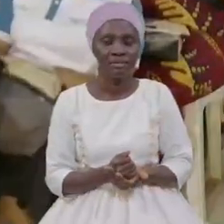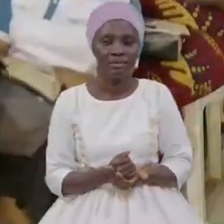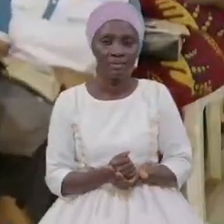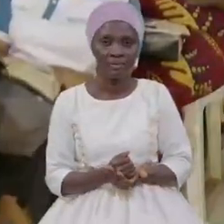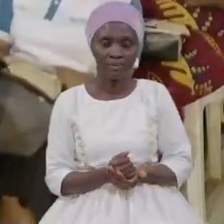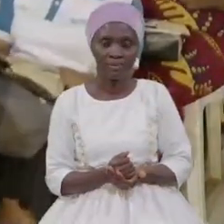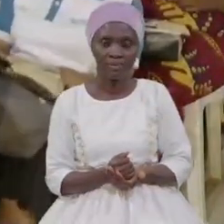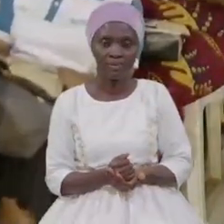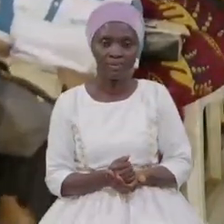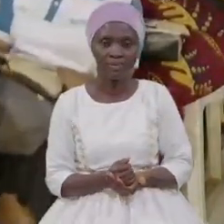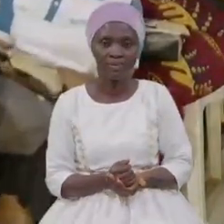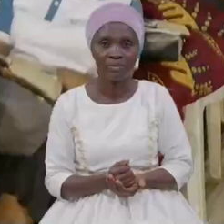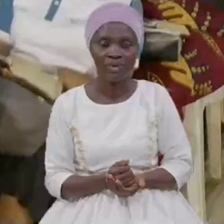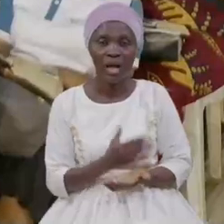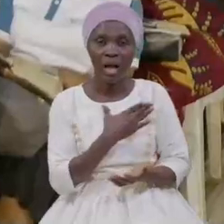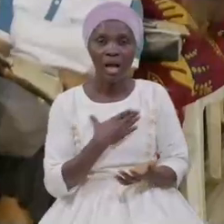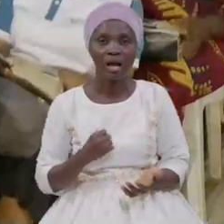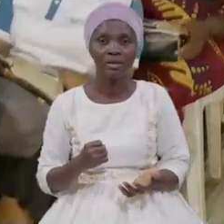Et